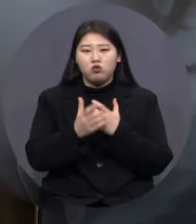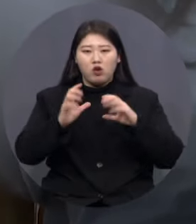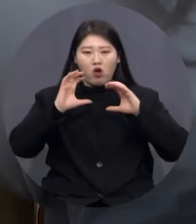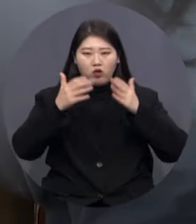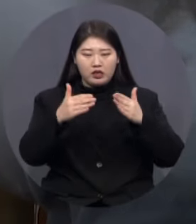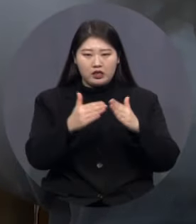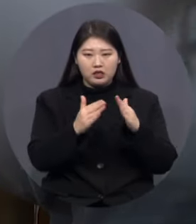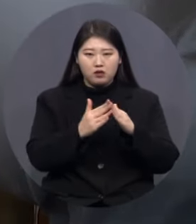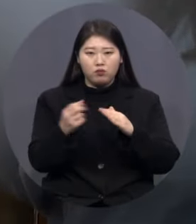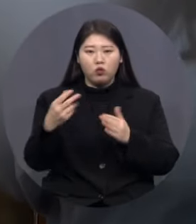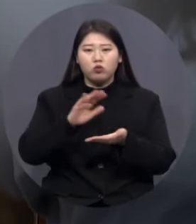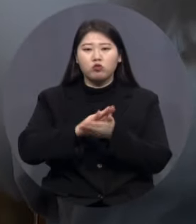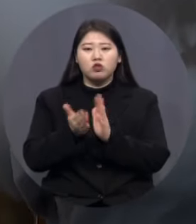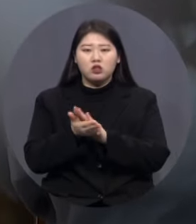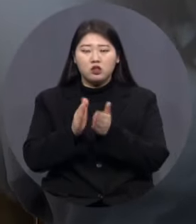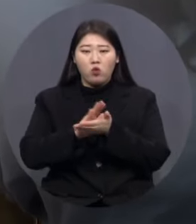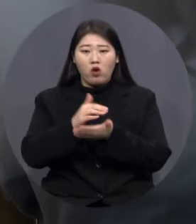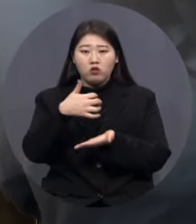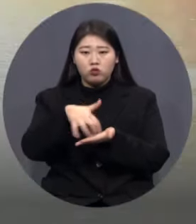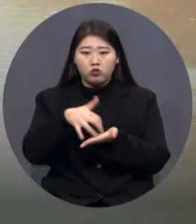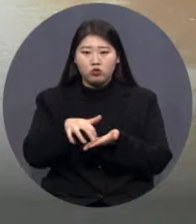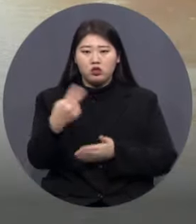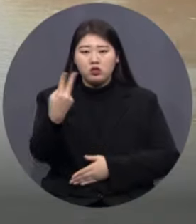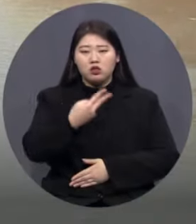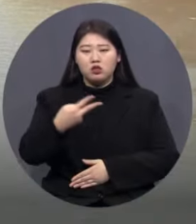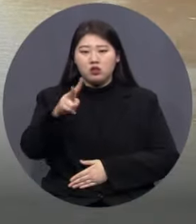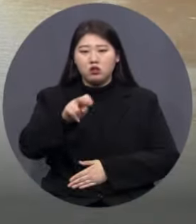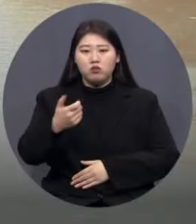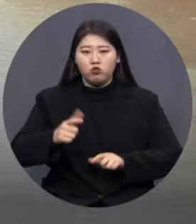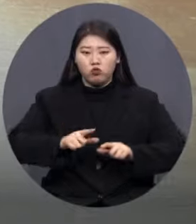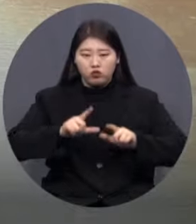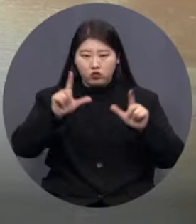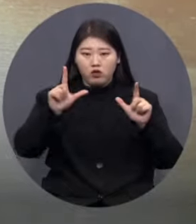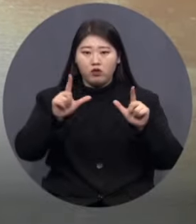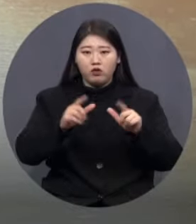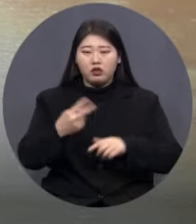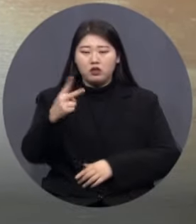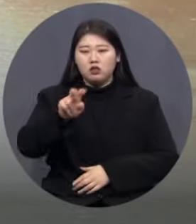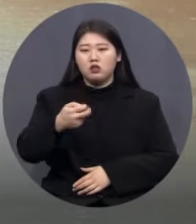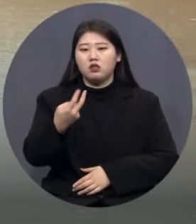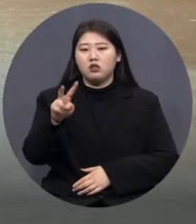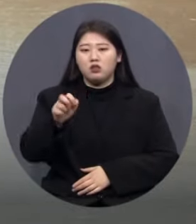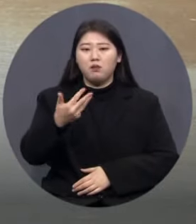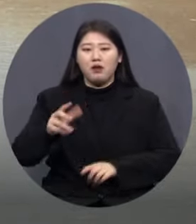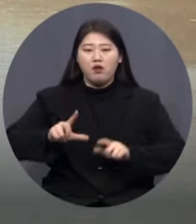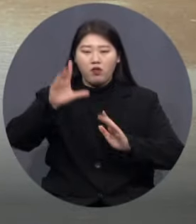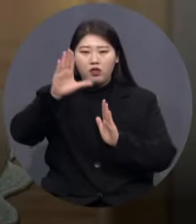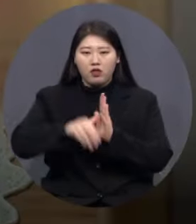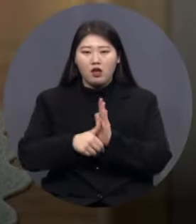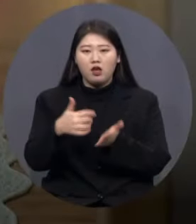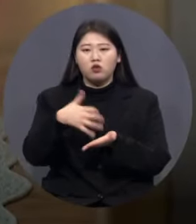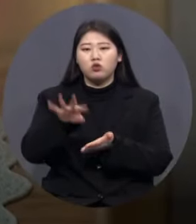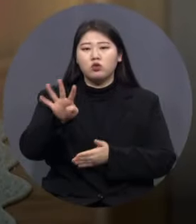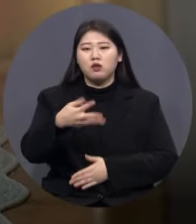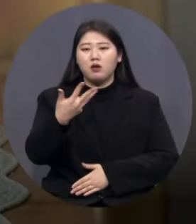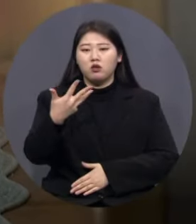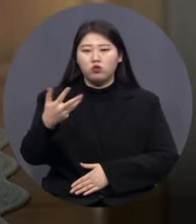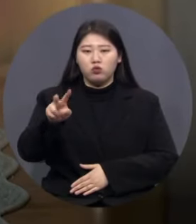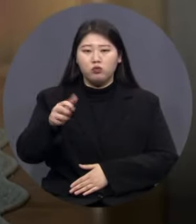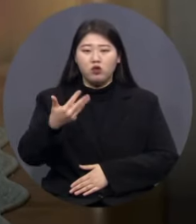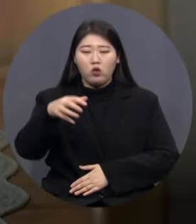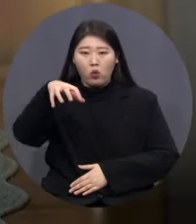집과 유치원은 202년 5예 아 곳에서 2028년 428 곳으로